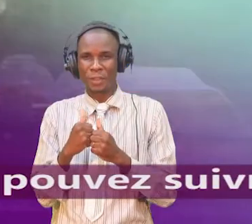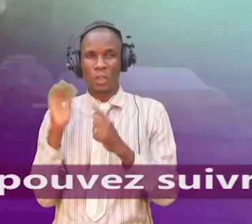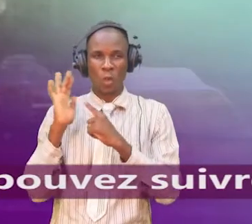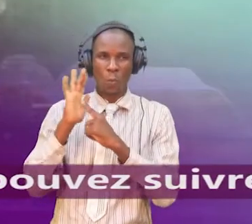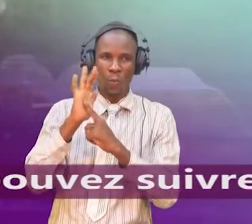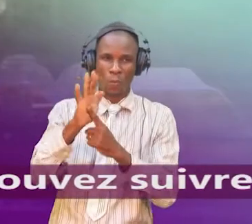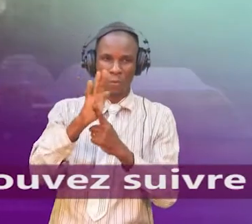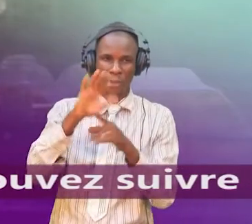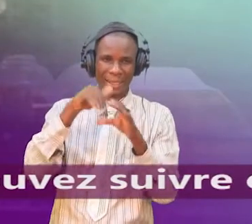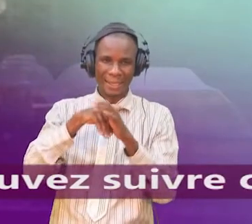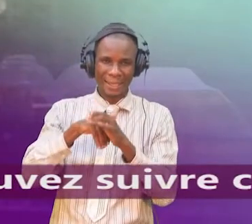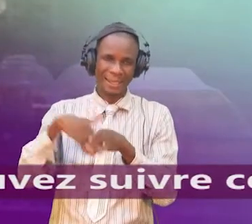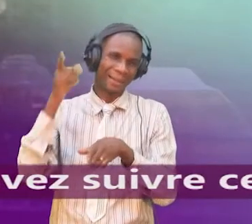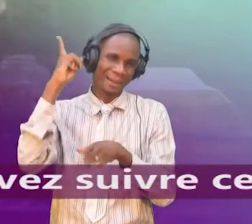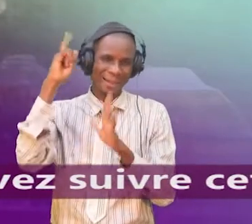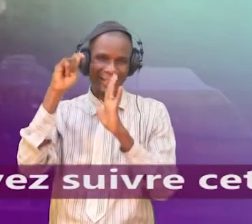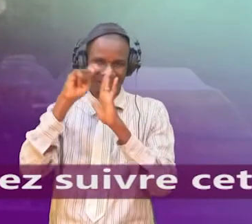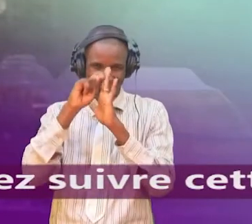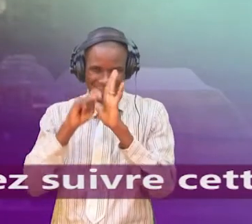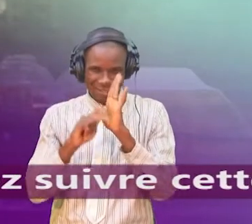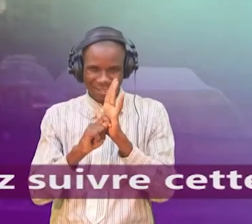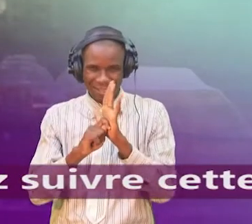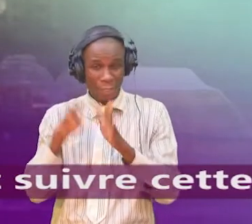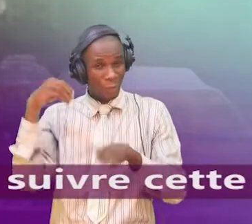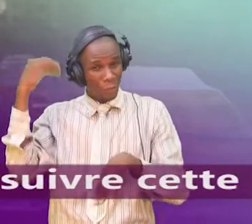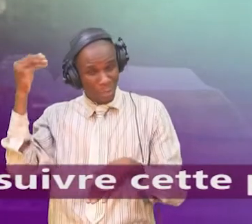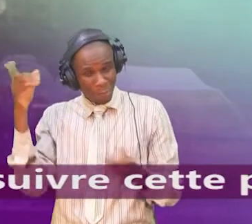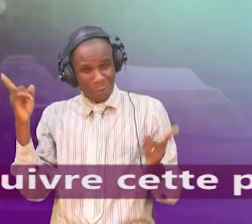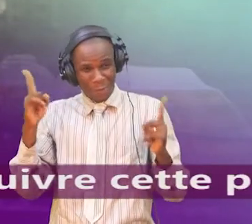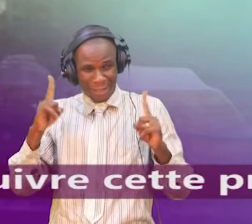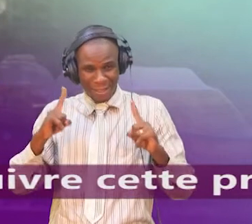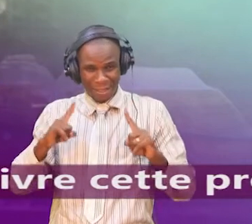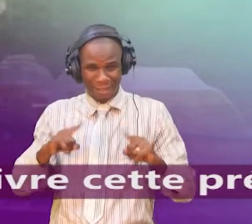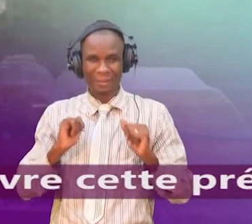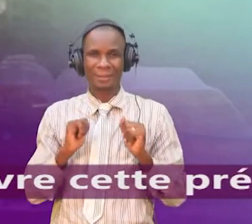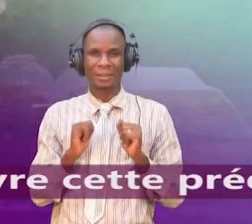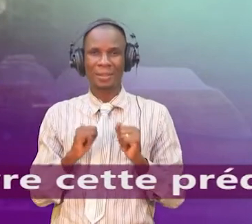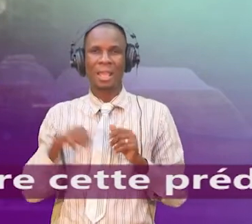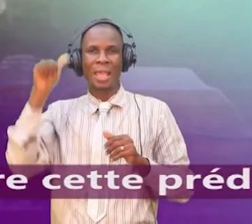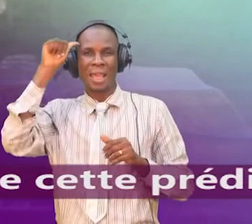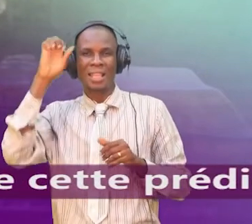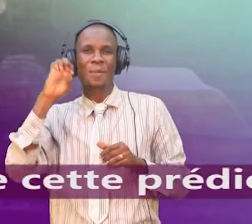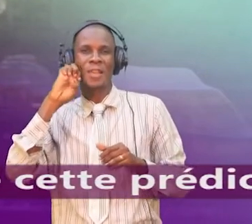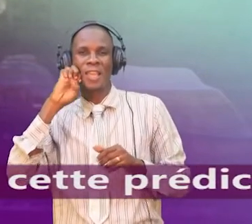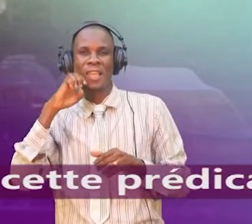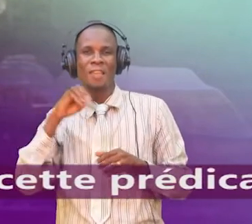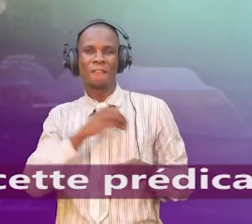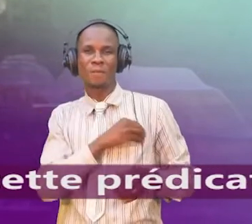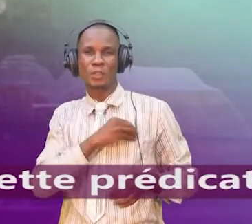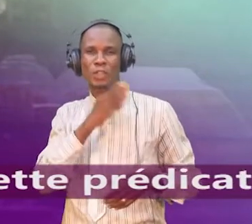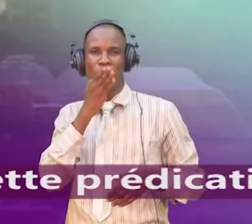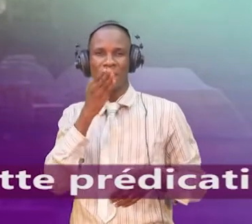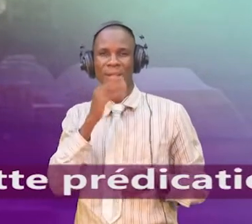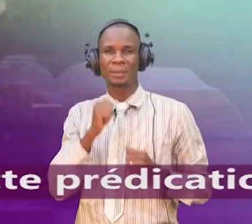bango. Ndesi manango bazaki kokata mwana na mpate wana mutu. Kolaksate masumu elongwe na moto ekeyi na nyama.